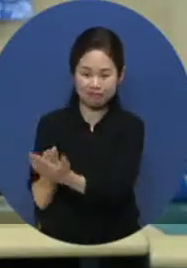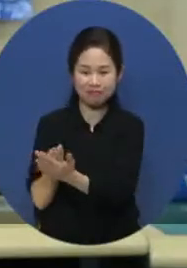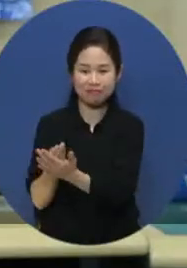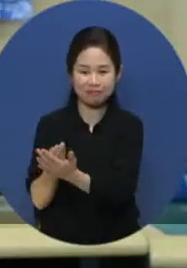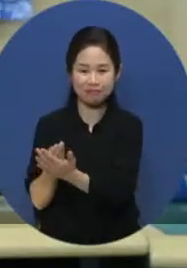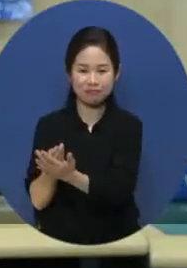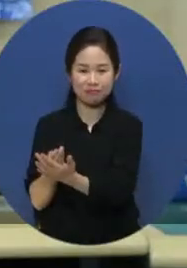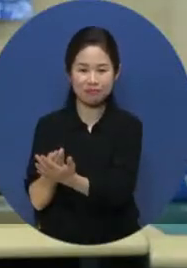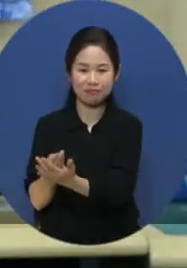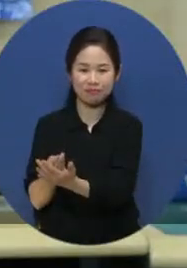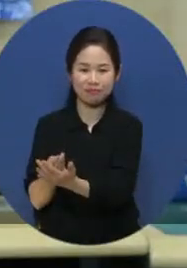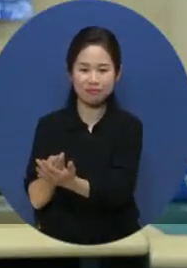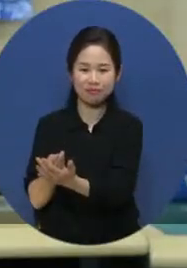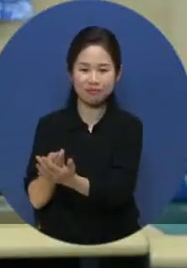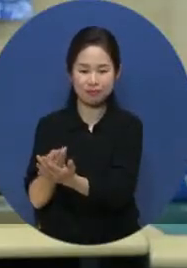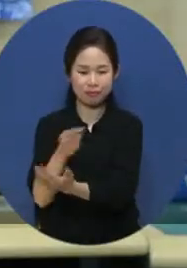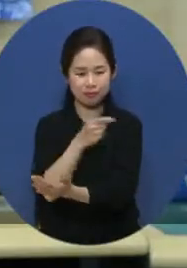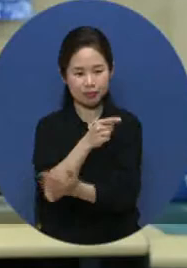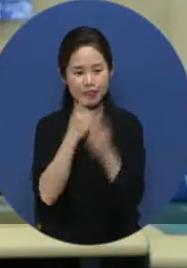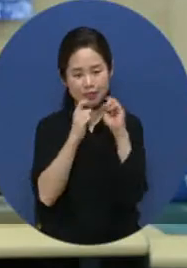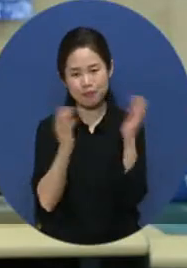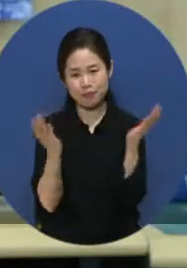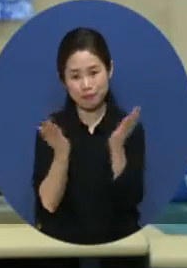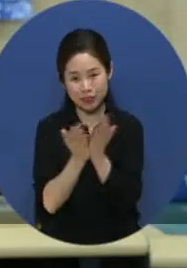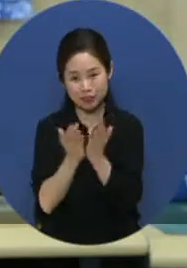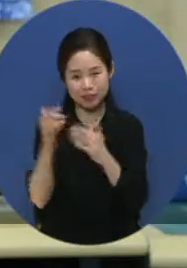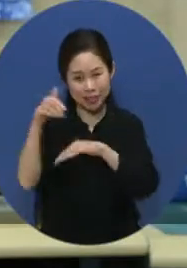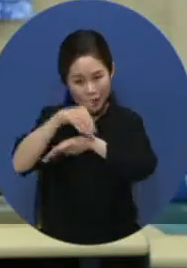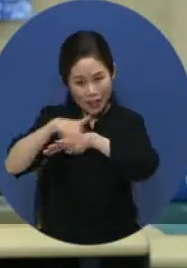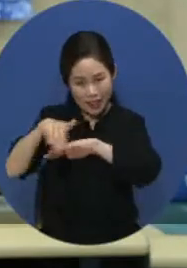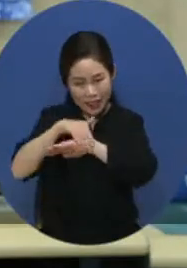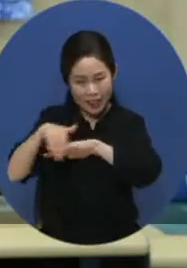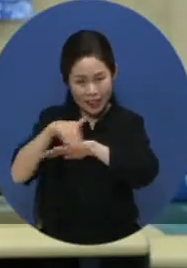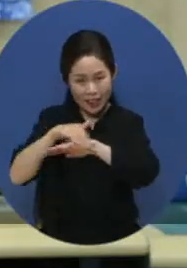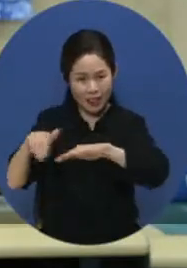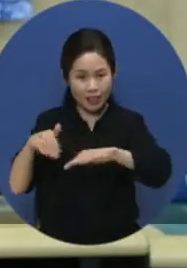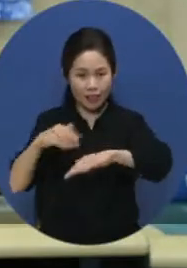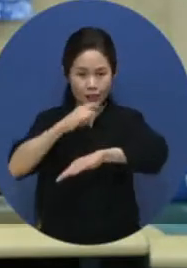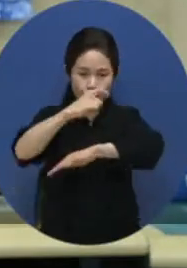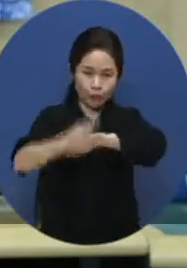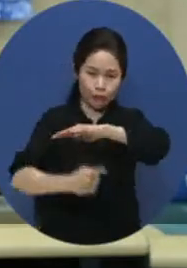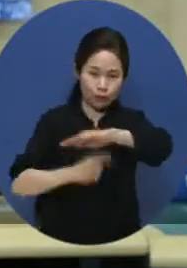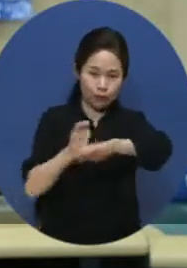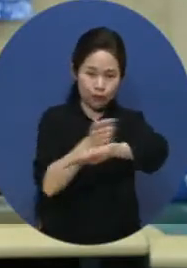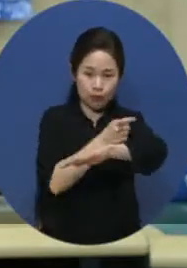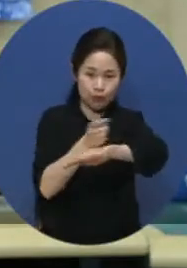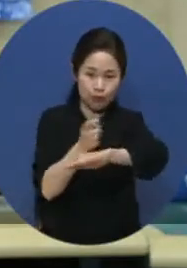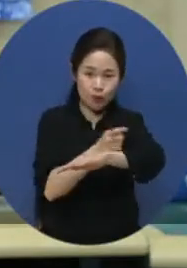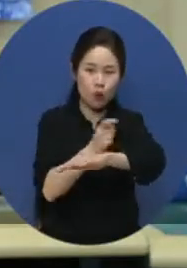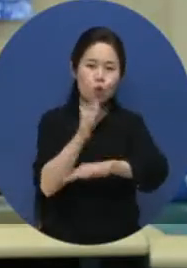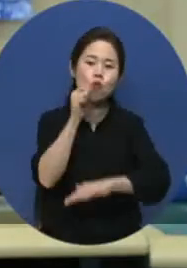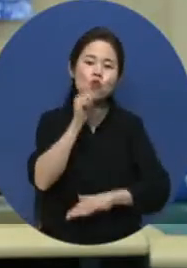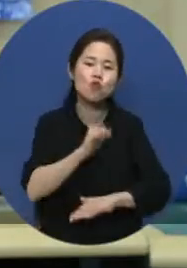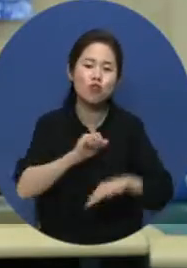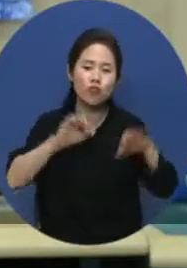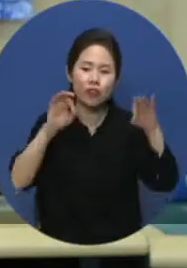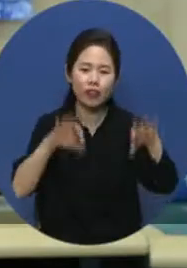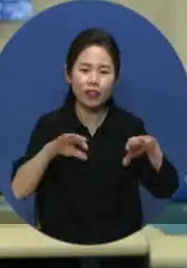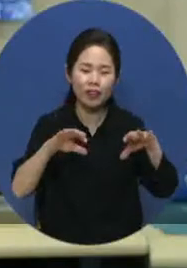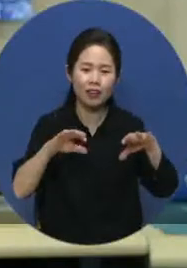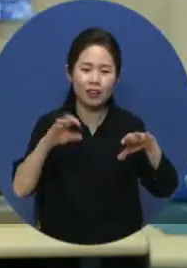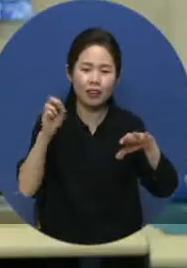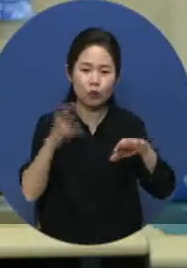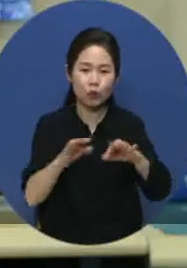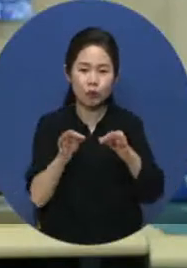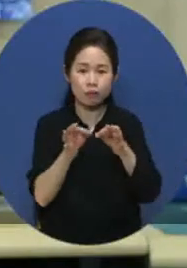그걸 가지고 이제 맞춤 설계에 들어가는 거죠. 그래서 스캐닝하는 거는 한 5분이면 끝나고요. 그 다음에 이제 바깥에 추가로 줄자